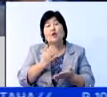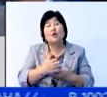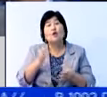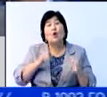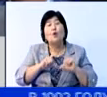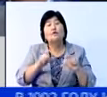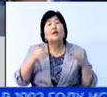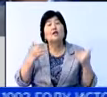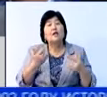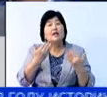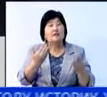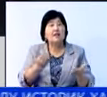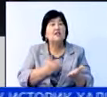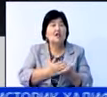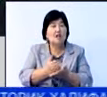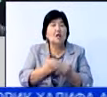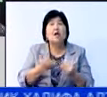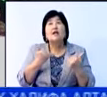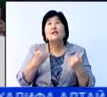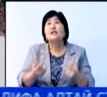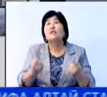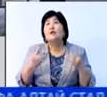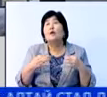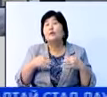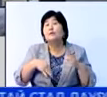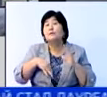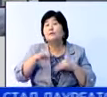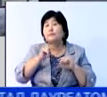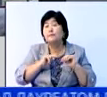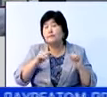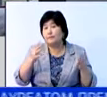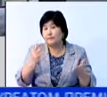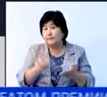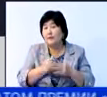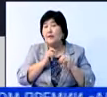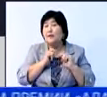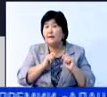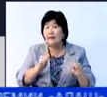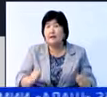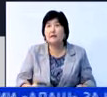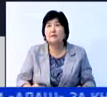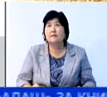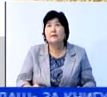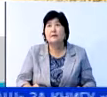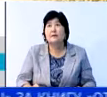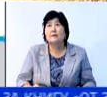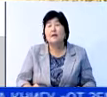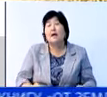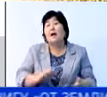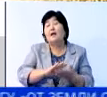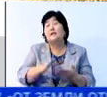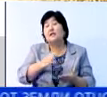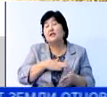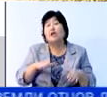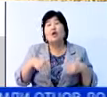университет на сегодня, это ваша заслуга. В честь профессионального праздника лучшие педагоги удостоены наград. От чистого